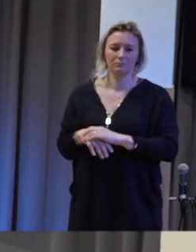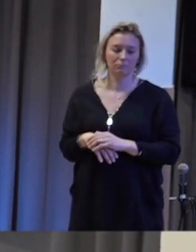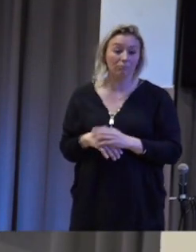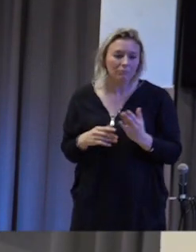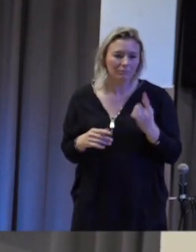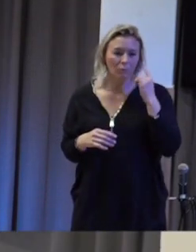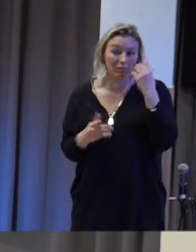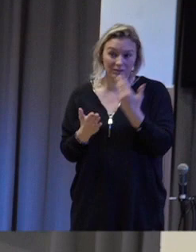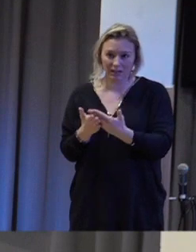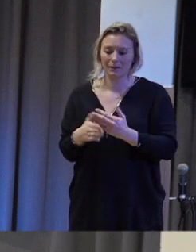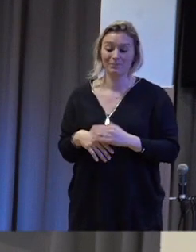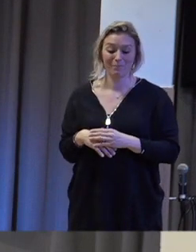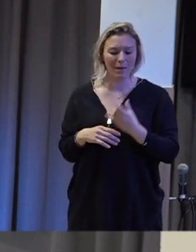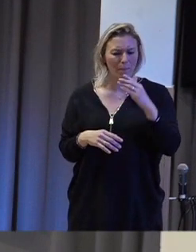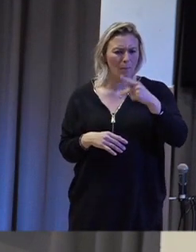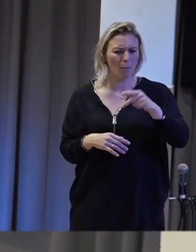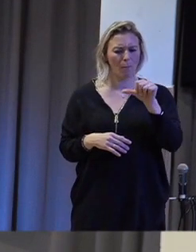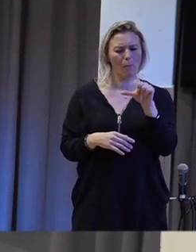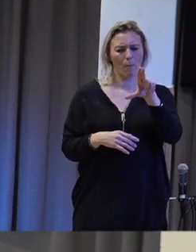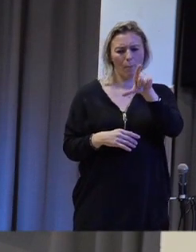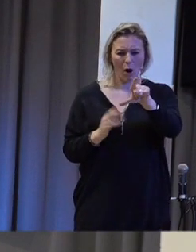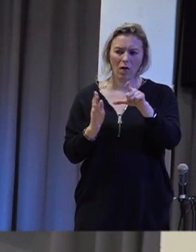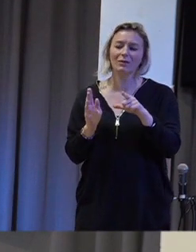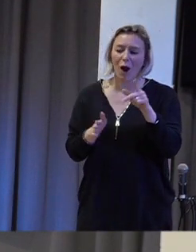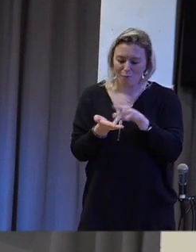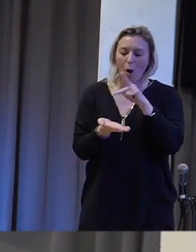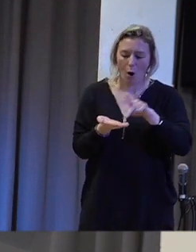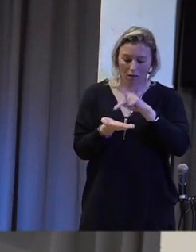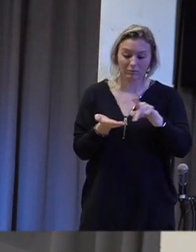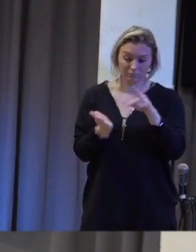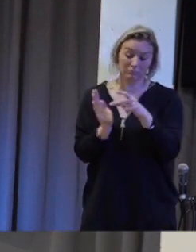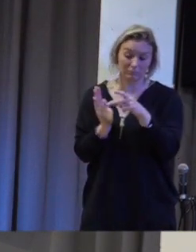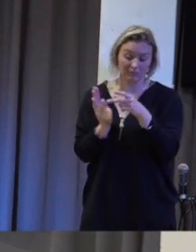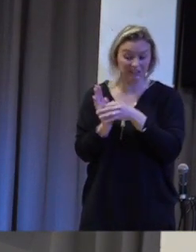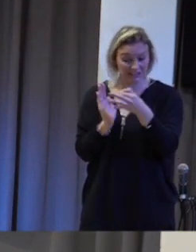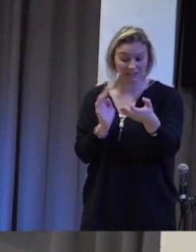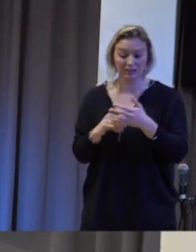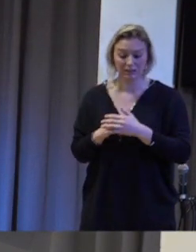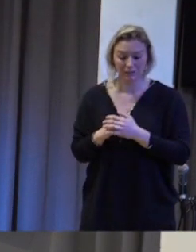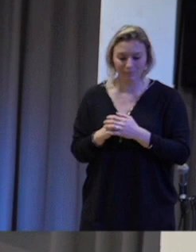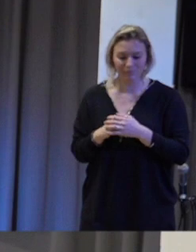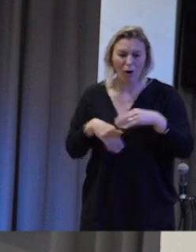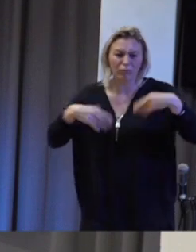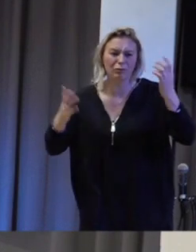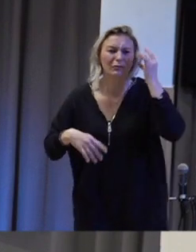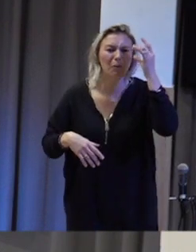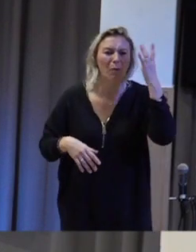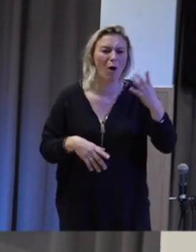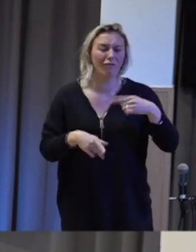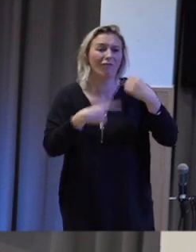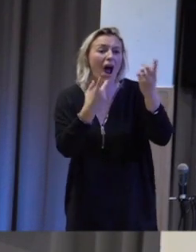Et l'apôtre Paul a bien précisé, vous aurez beau aller dans un endroit, manger quelque chose